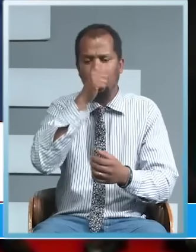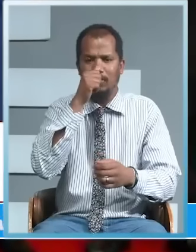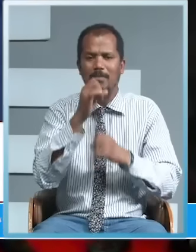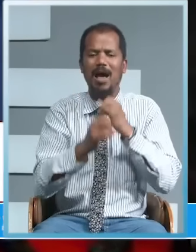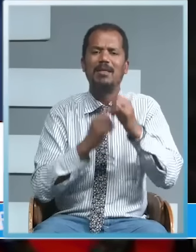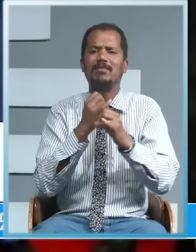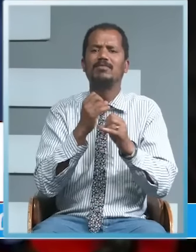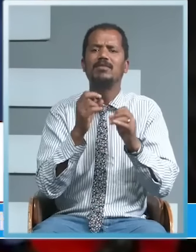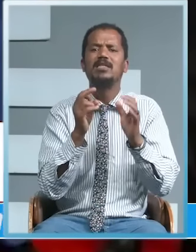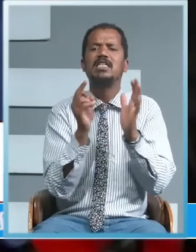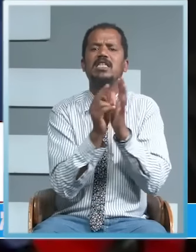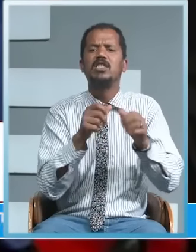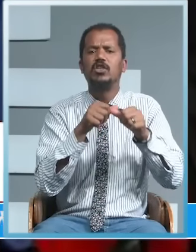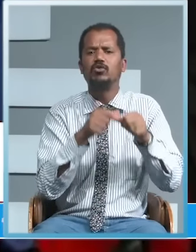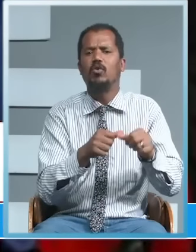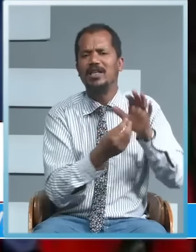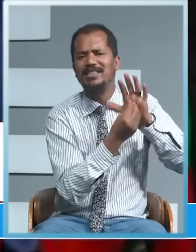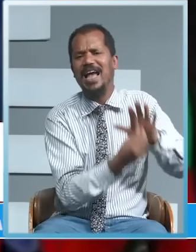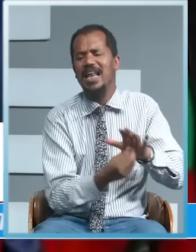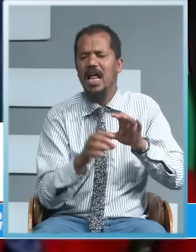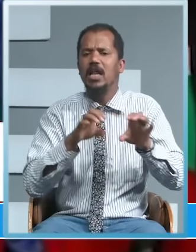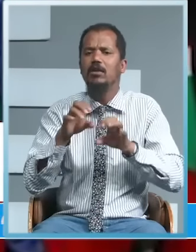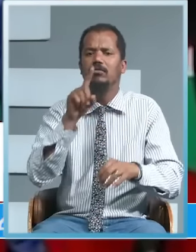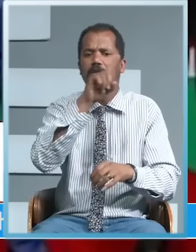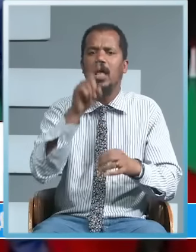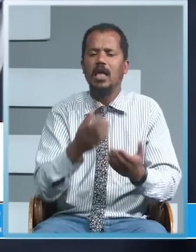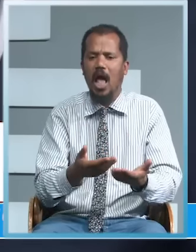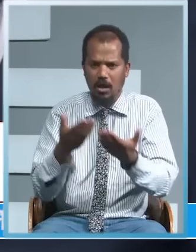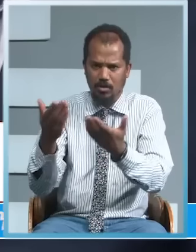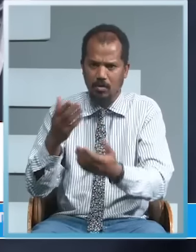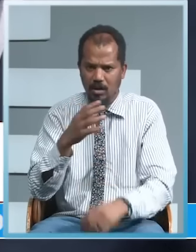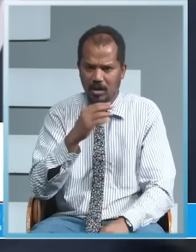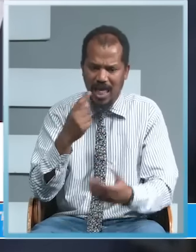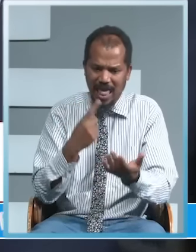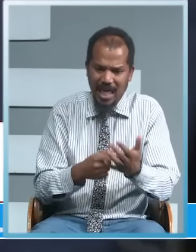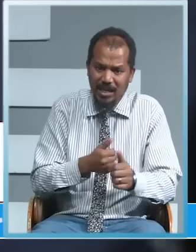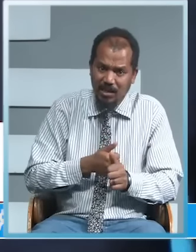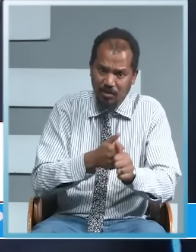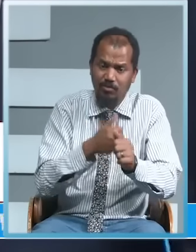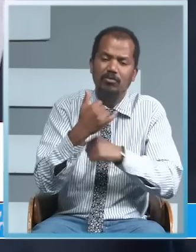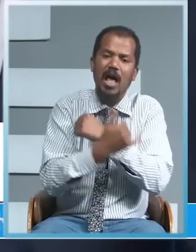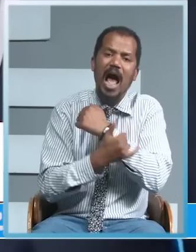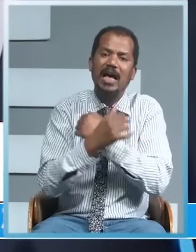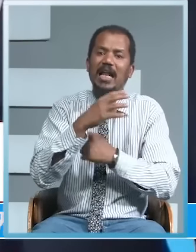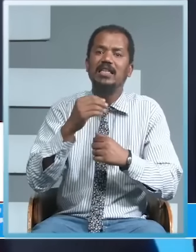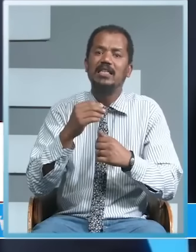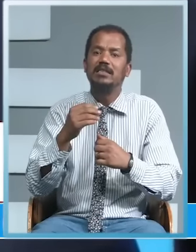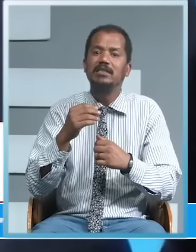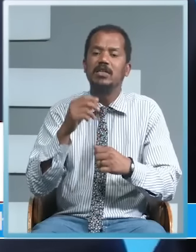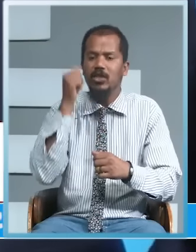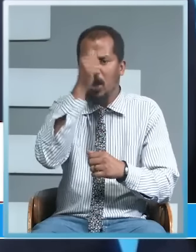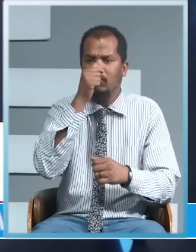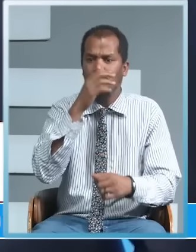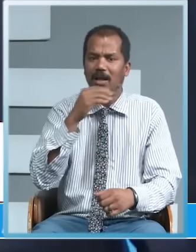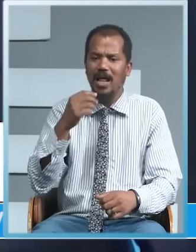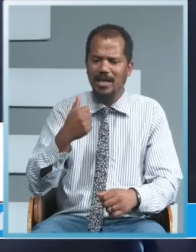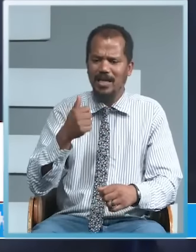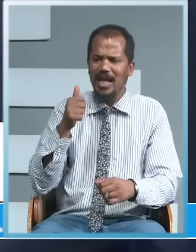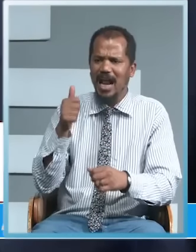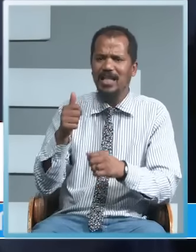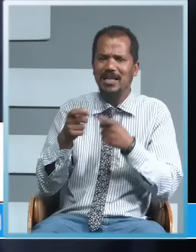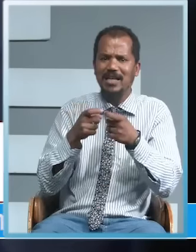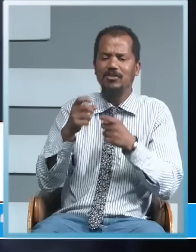በዓለም አቀፍ ህጎች እንድትቆይ ጫና እንዲያሳድሩ ጥያቄ አቅርቧል። እናማ ይህንን ተከትሎ ሀገራትና አህጉራት የኢትዮጵያንና የራስ